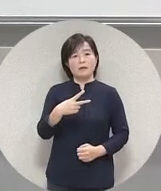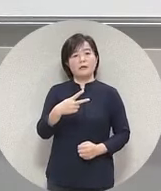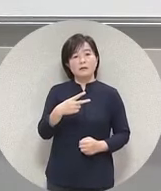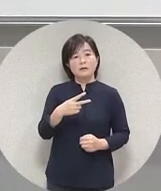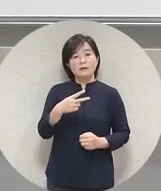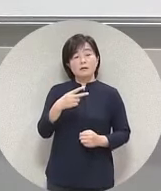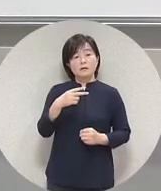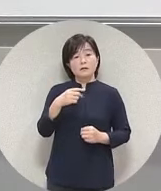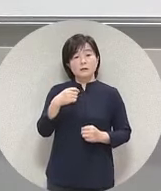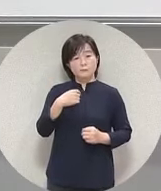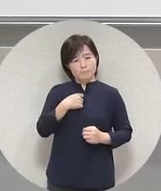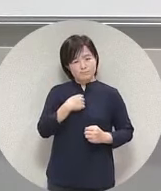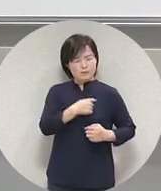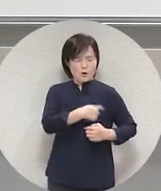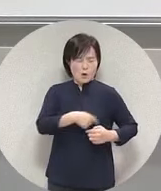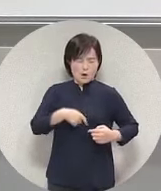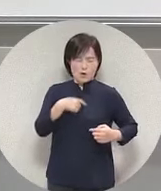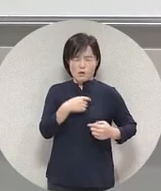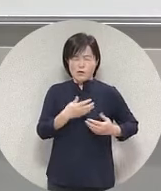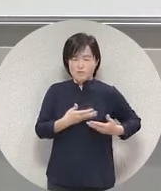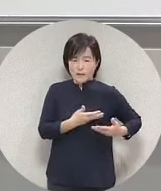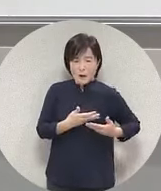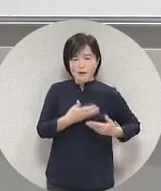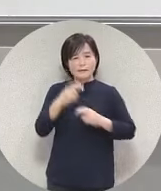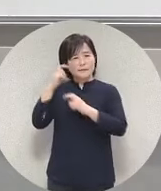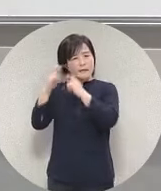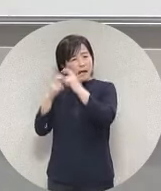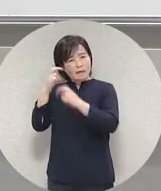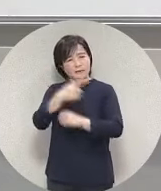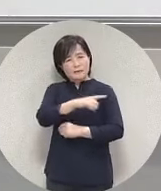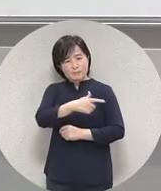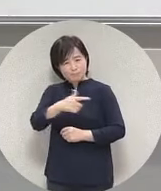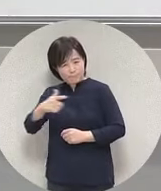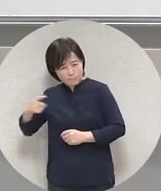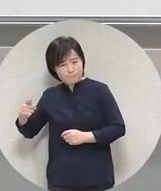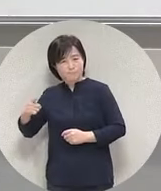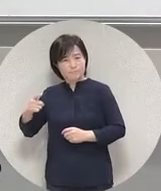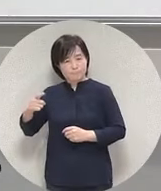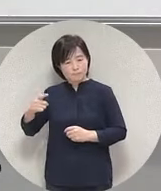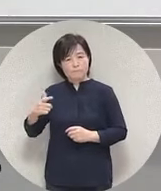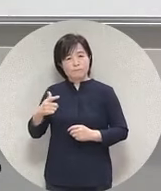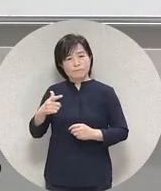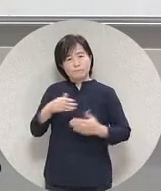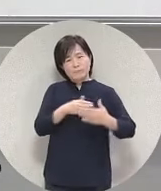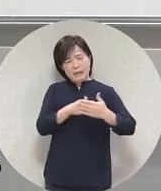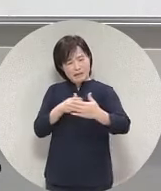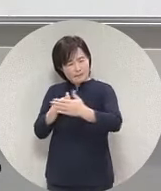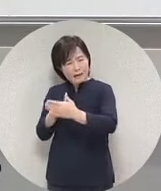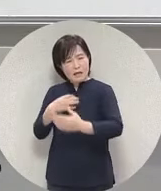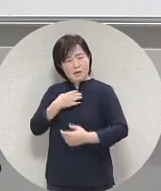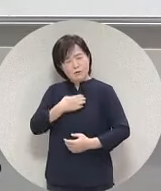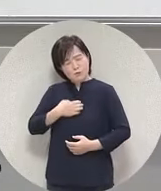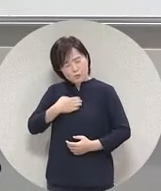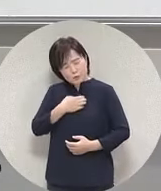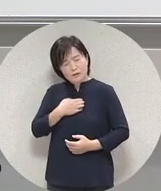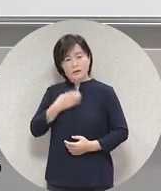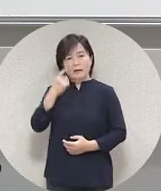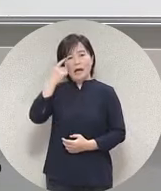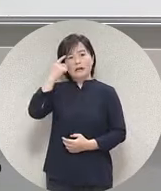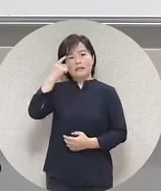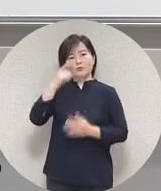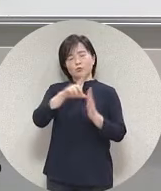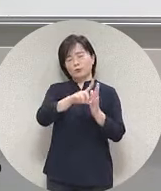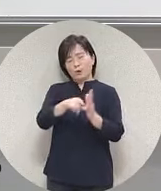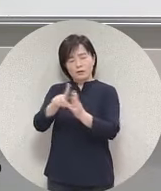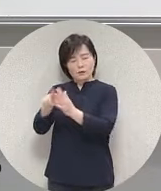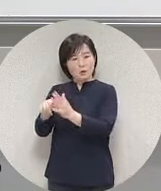ダでない子供にはない心の揺れというところ 時に生きづらさにつながるような